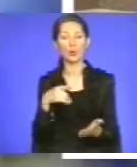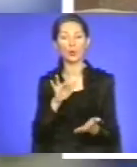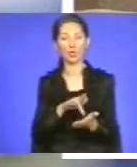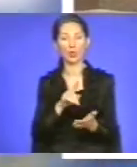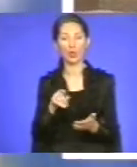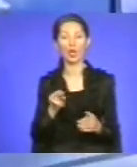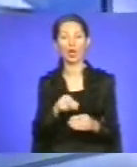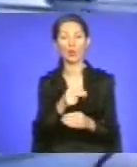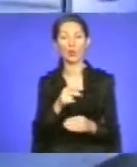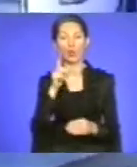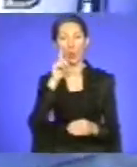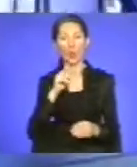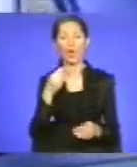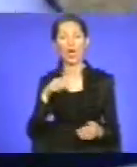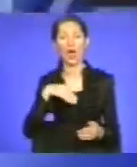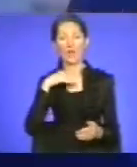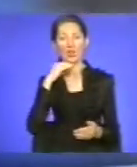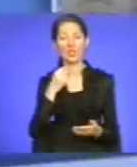коштів.